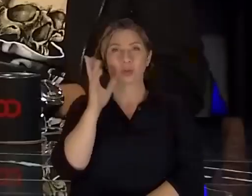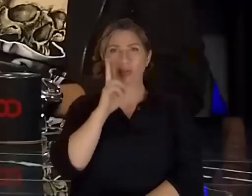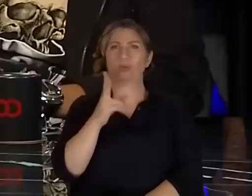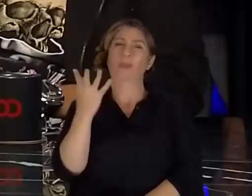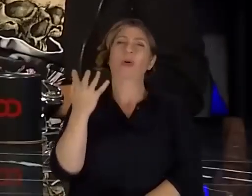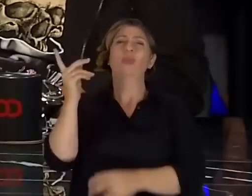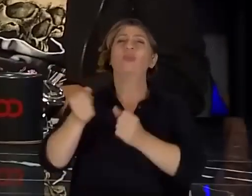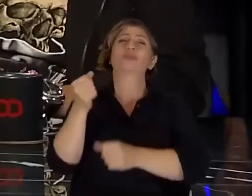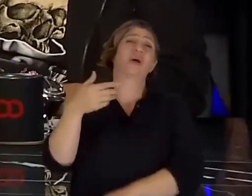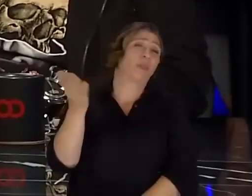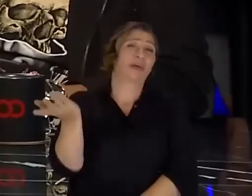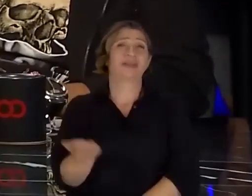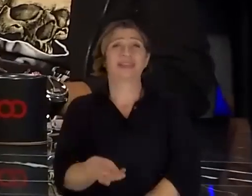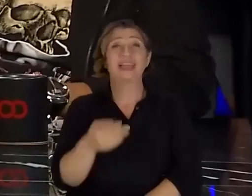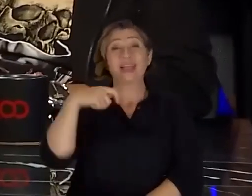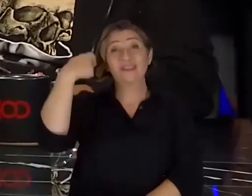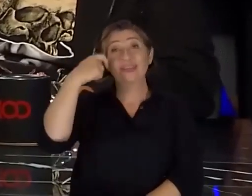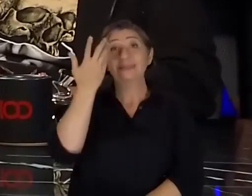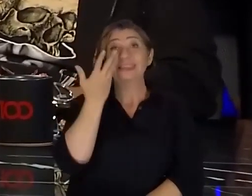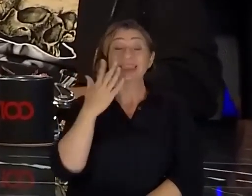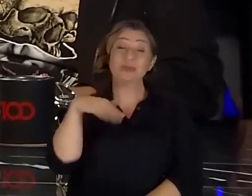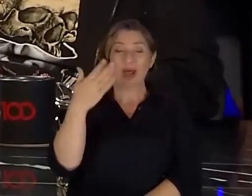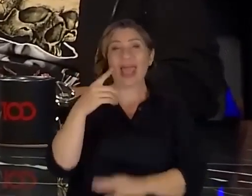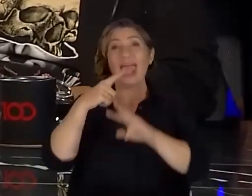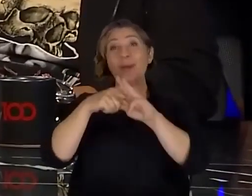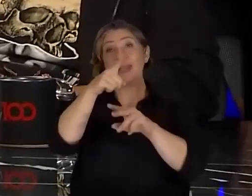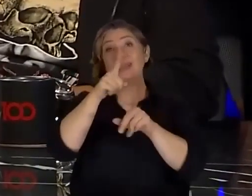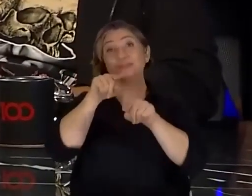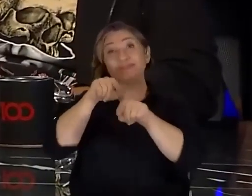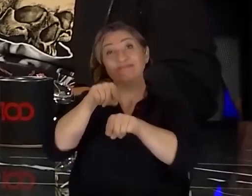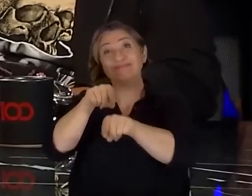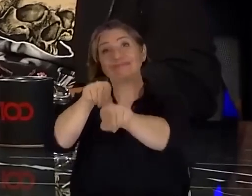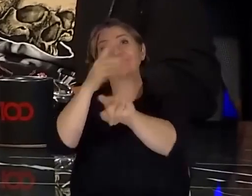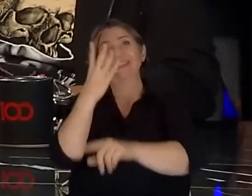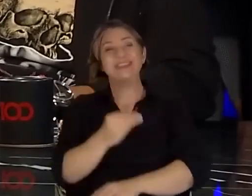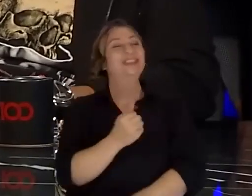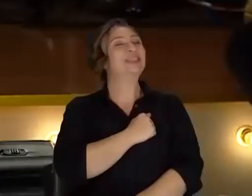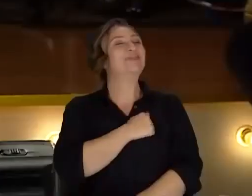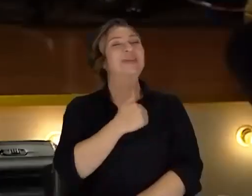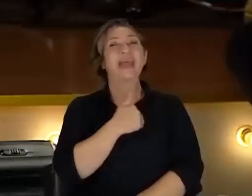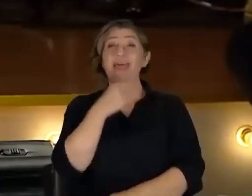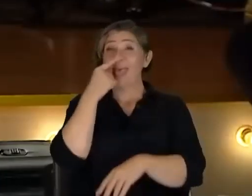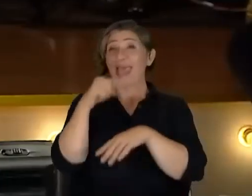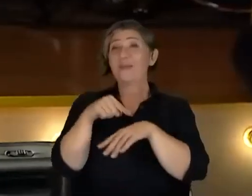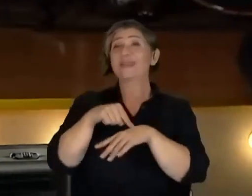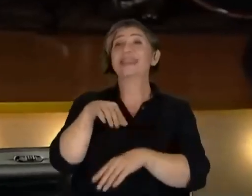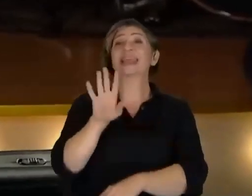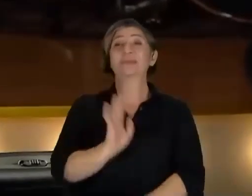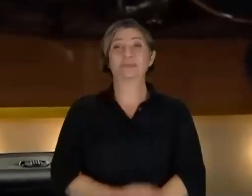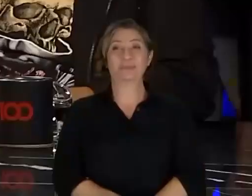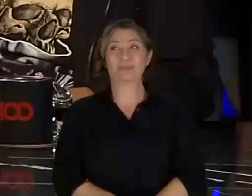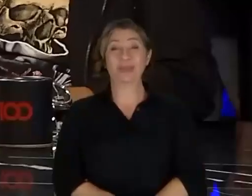canım onlar koşsunlar. Yani. Filmi seyrettikten sonra da Emre'nin peşinden koşacak onlar. Canım